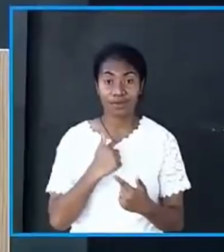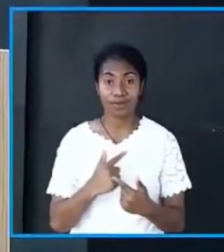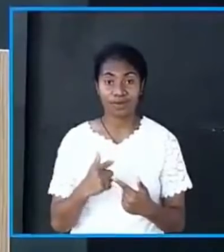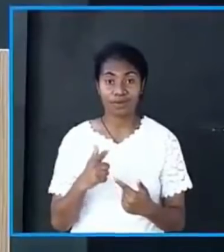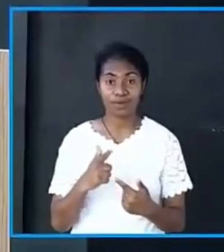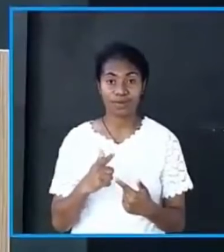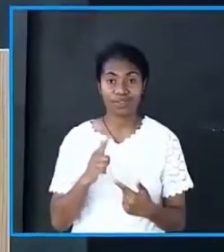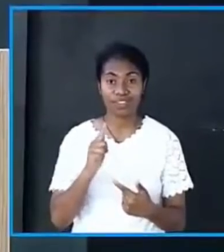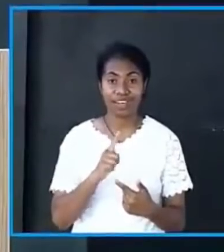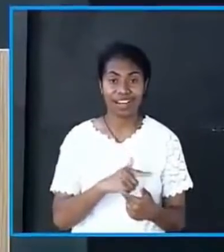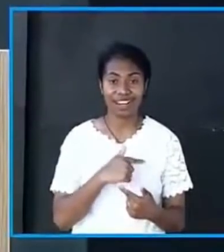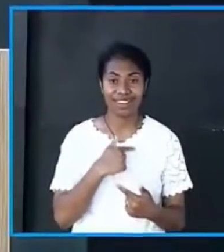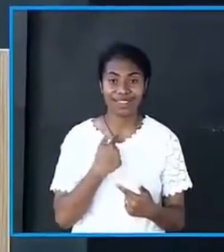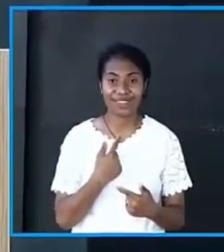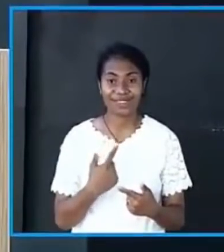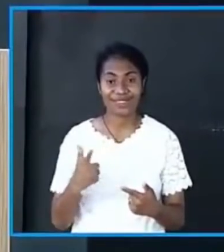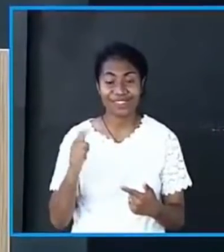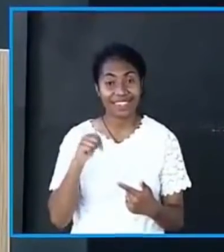lalu